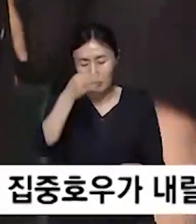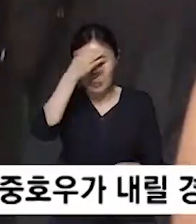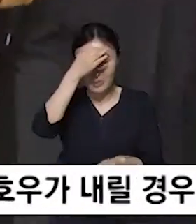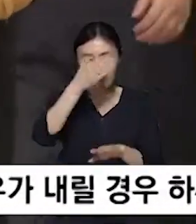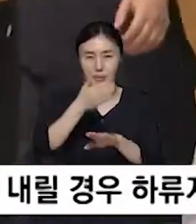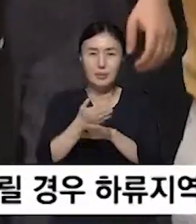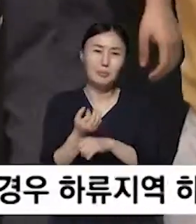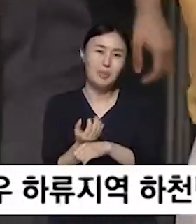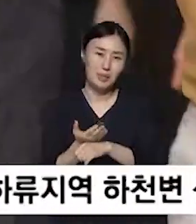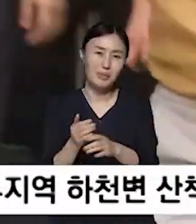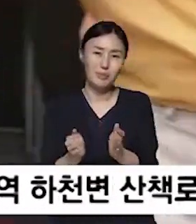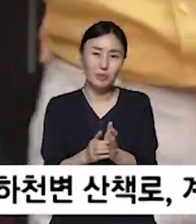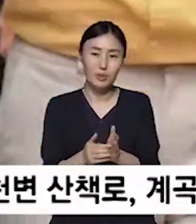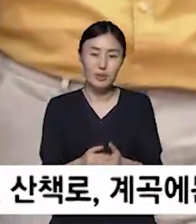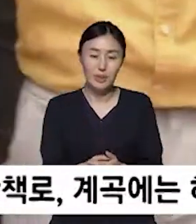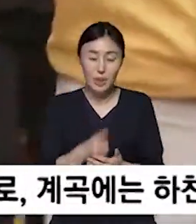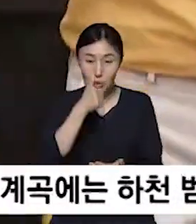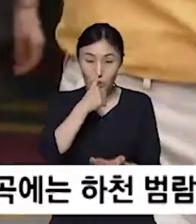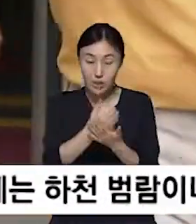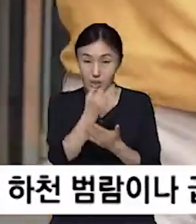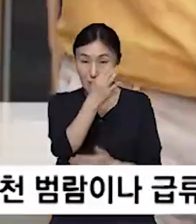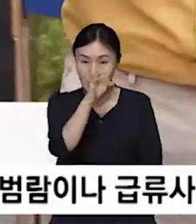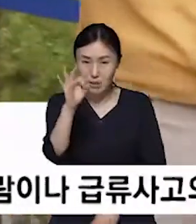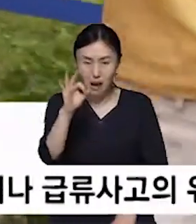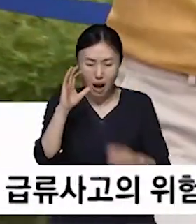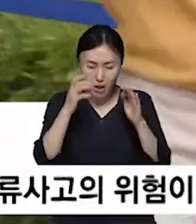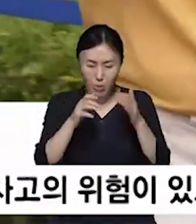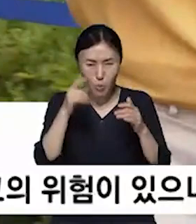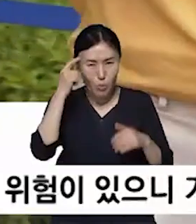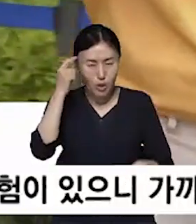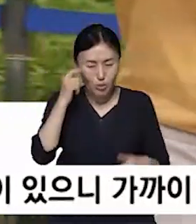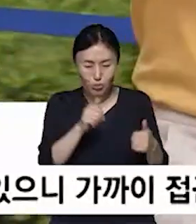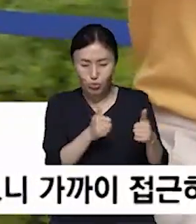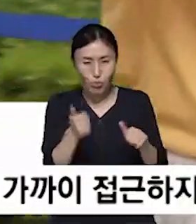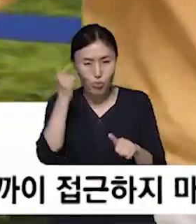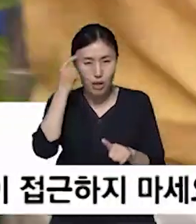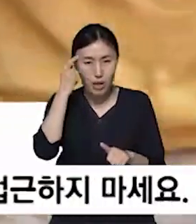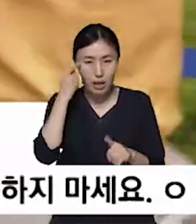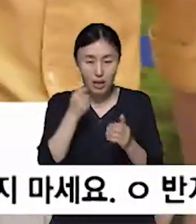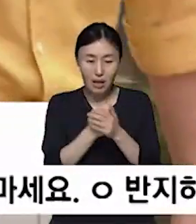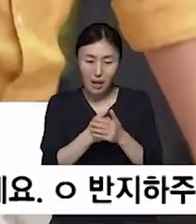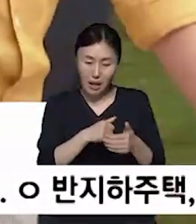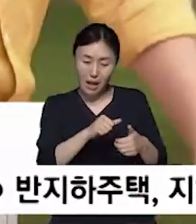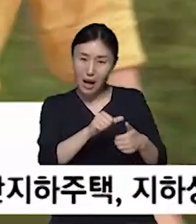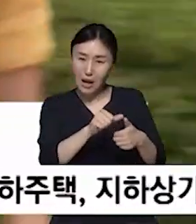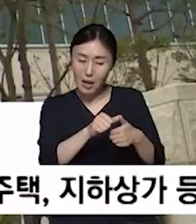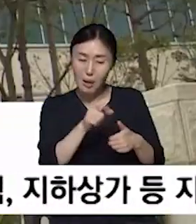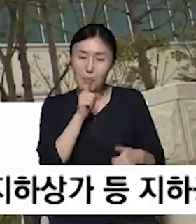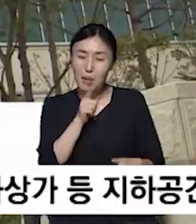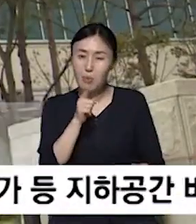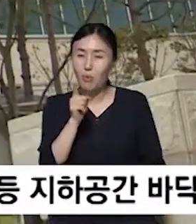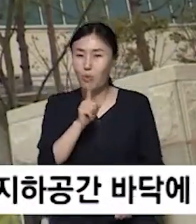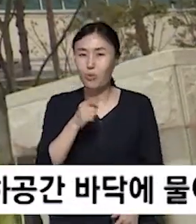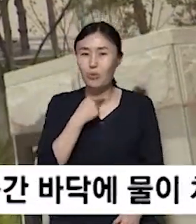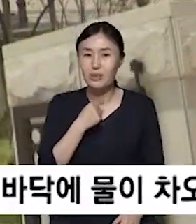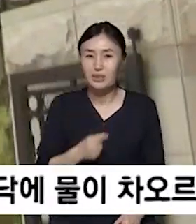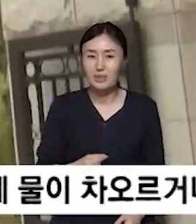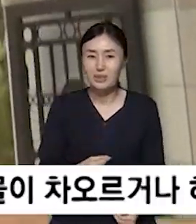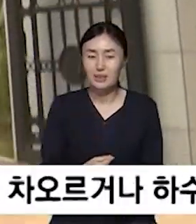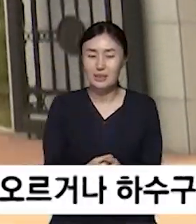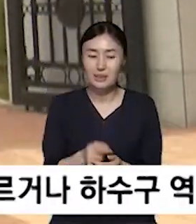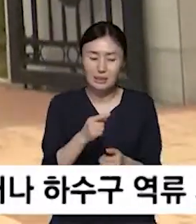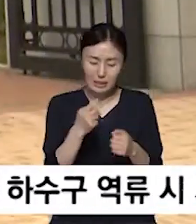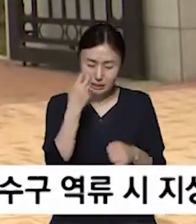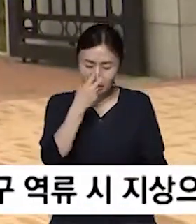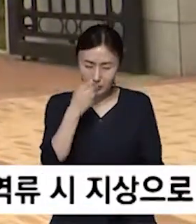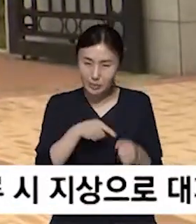잘못했다고 밝혔습니다. 혐의 인정하십니까? 아이는 왜 살해하신 겁니까? 아이에게 하시고 싶은 말씀 없으세요? 영장 심사를